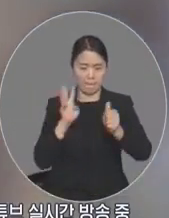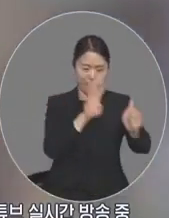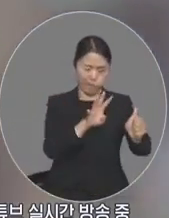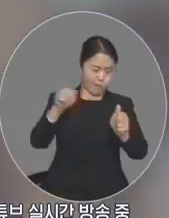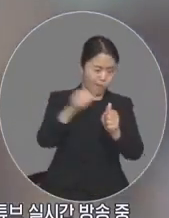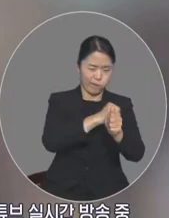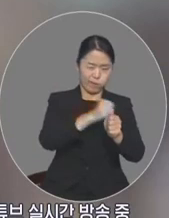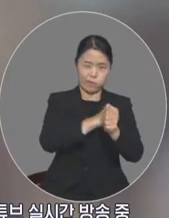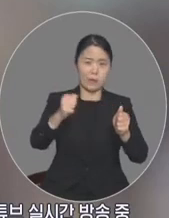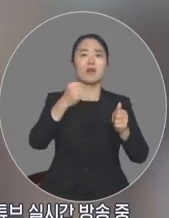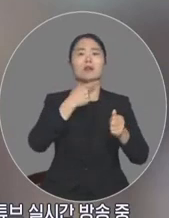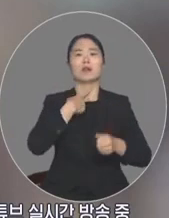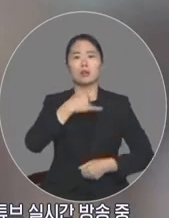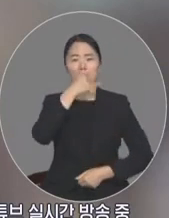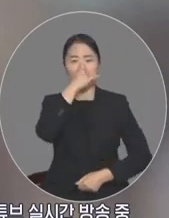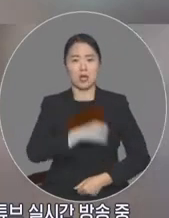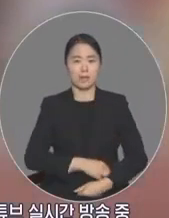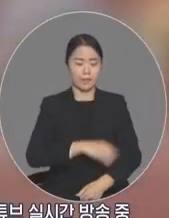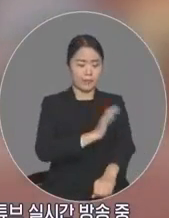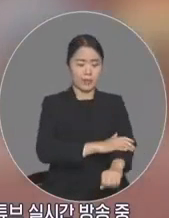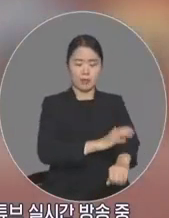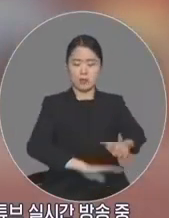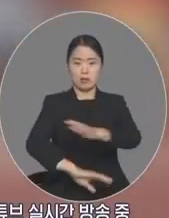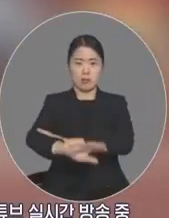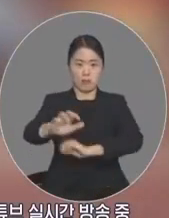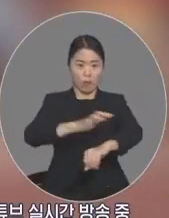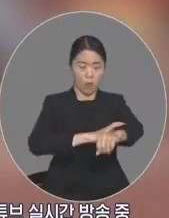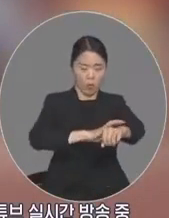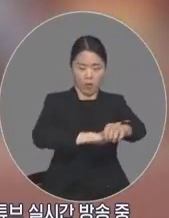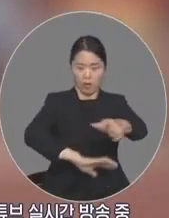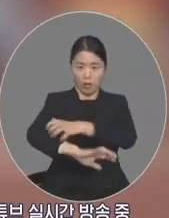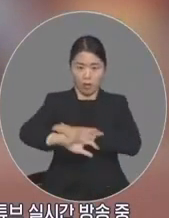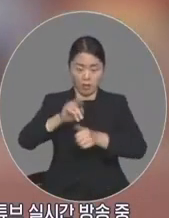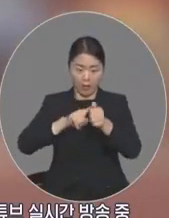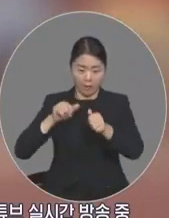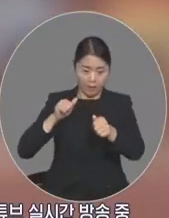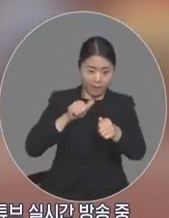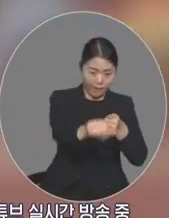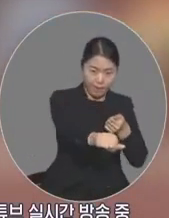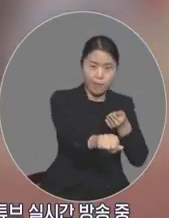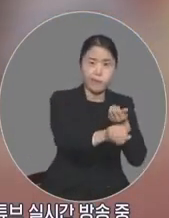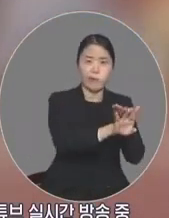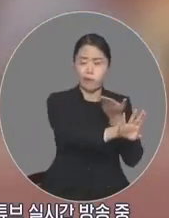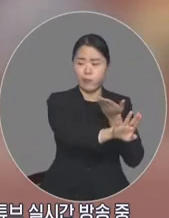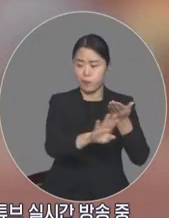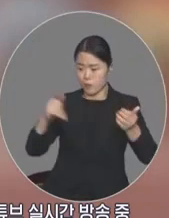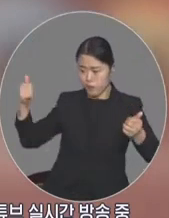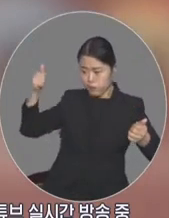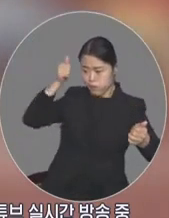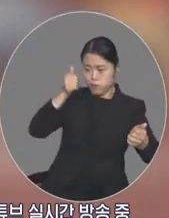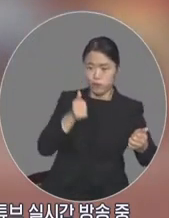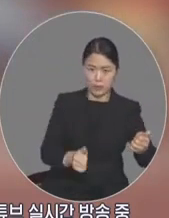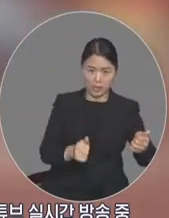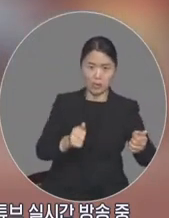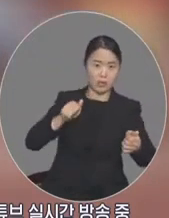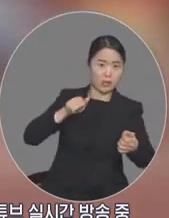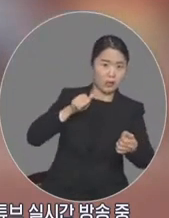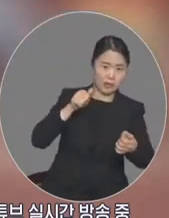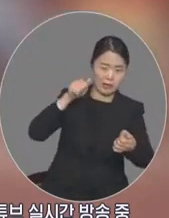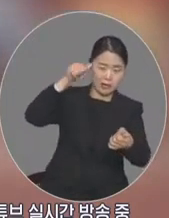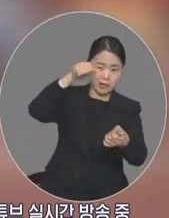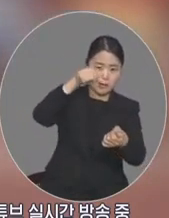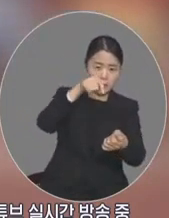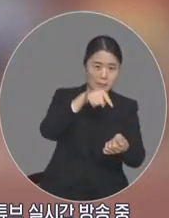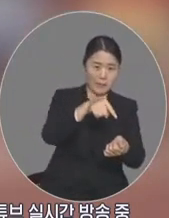했습니다 양쪽에 문신을 한 남성이 한 남성을 쓰러트리자 또다른 남성 한명이 가세해 쓰러져